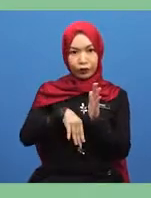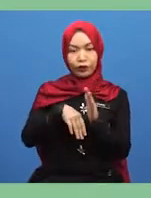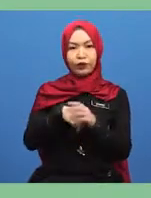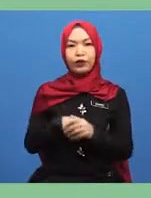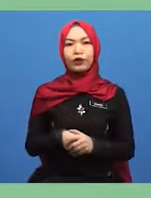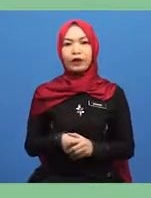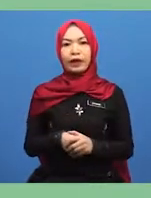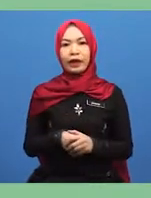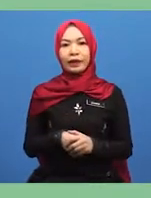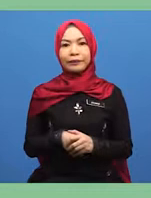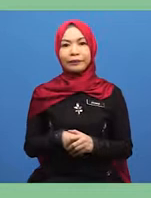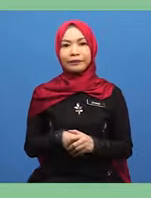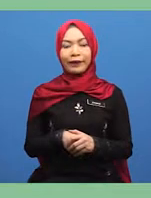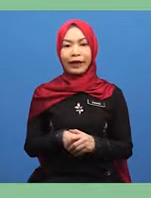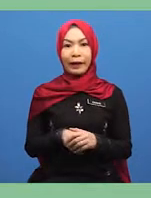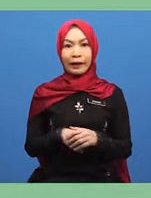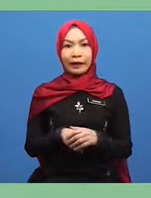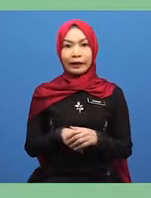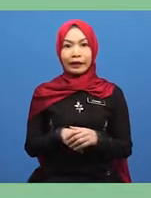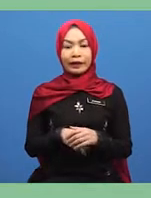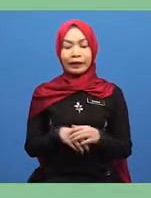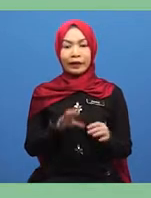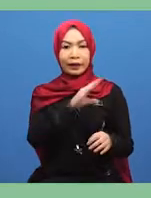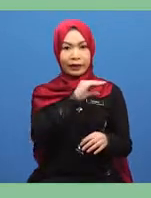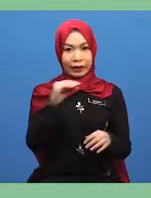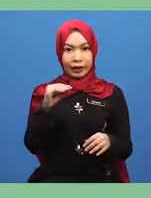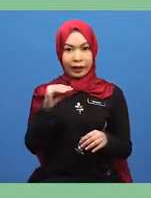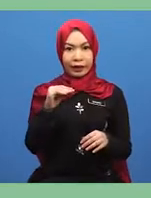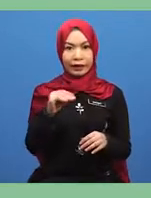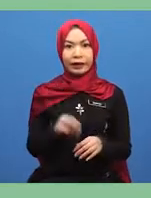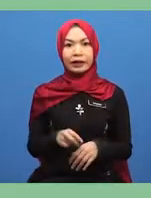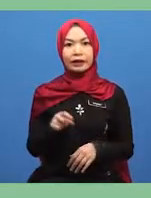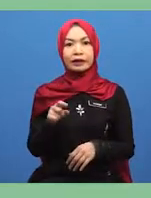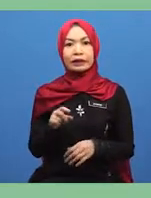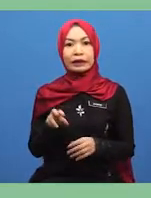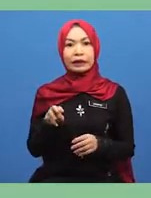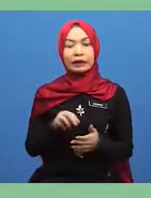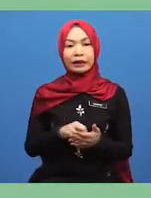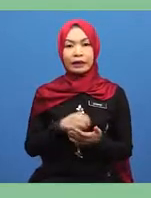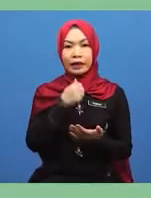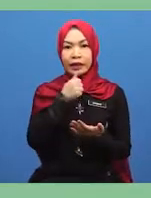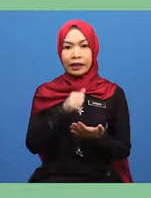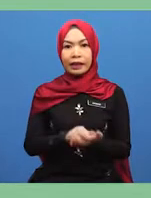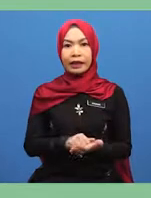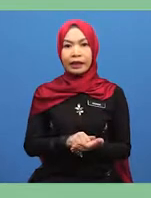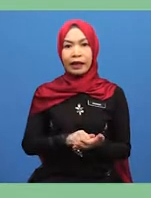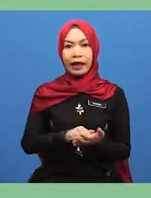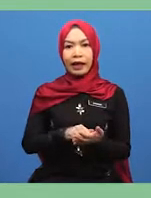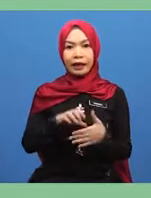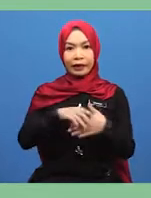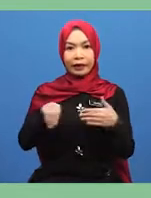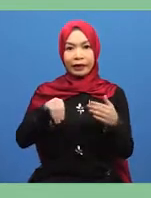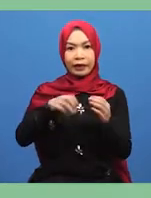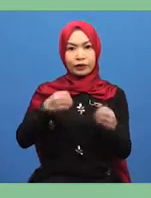diperlukan untuk mendapatkan 1 USD. Maka, nilai ringgit Malaysia telah ditingkatkan oleh